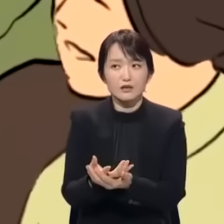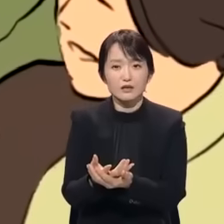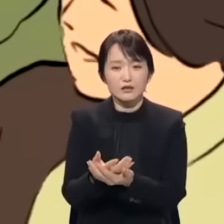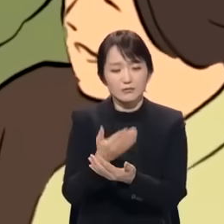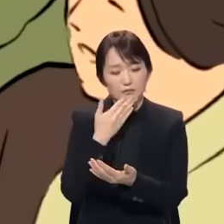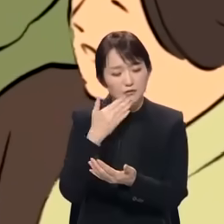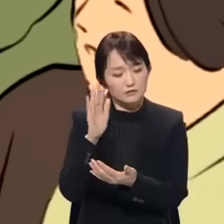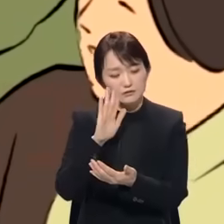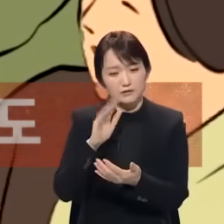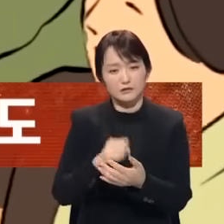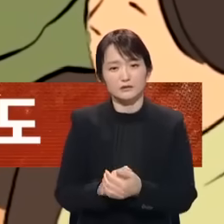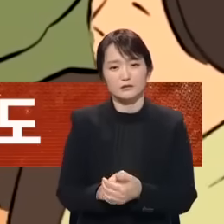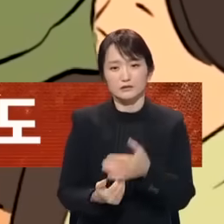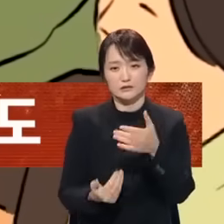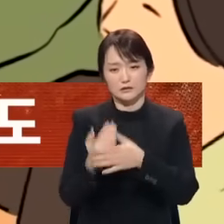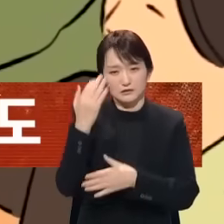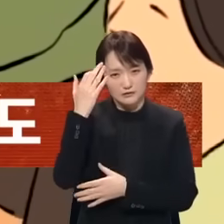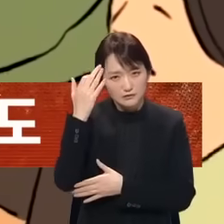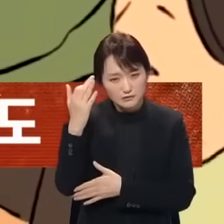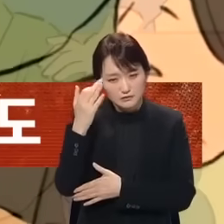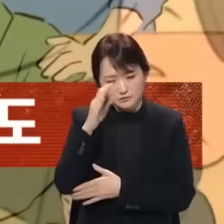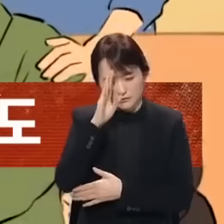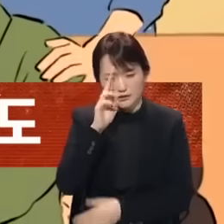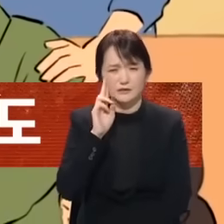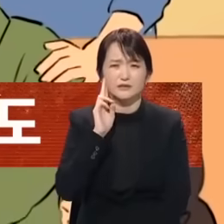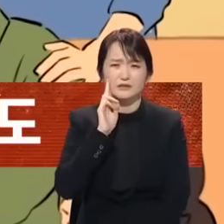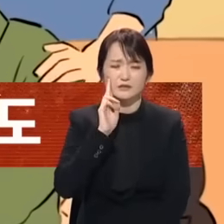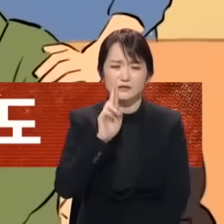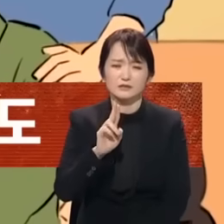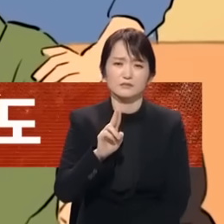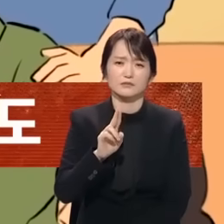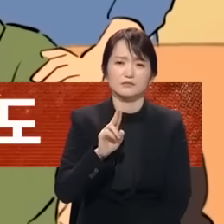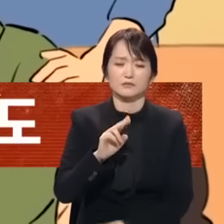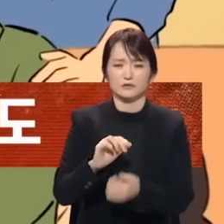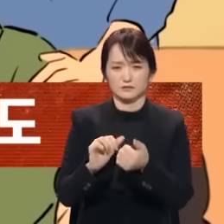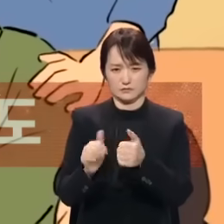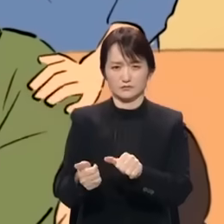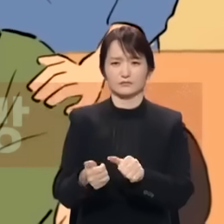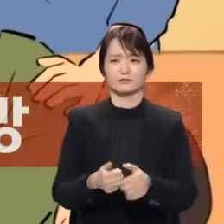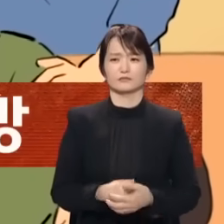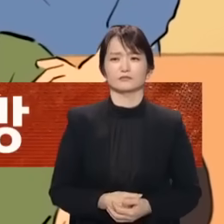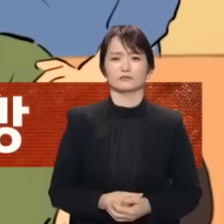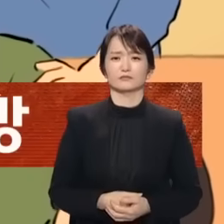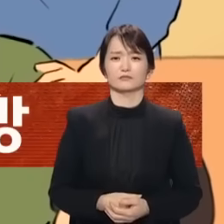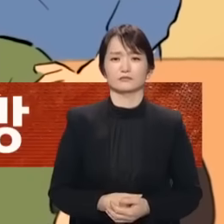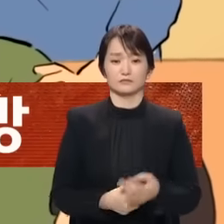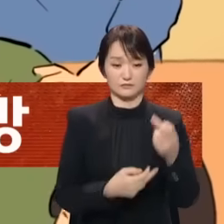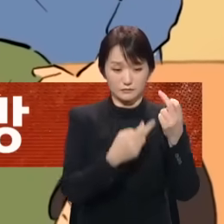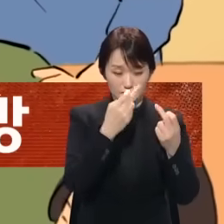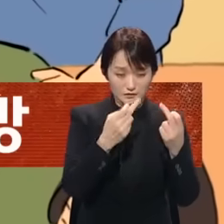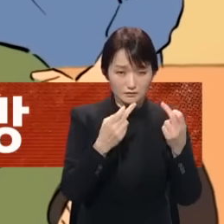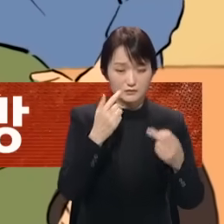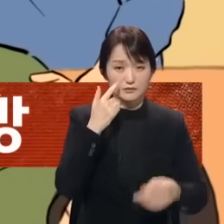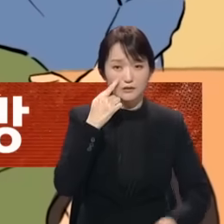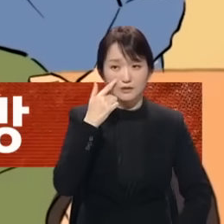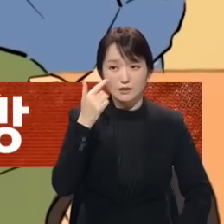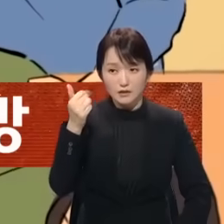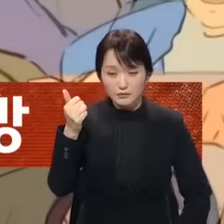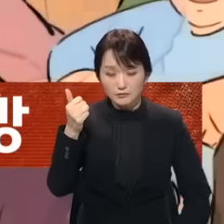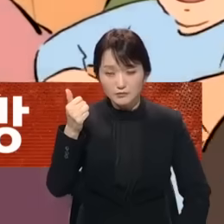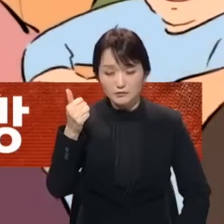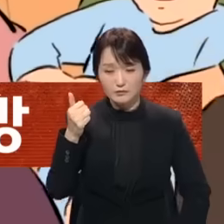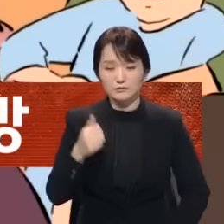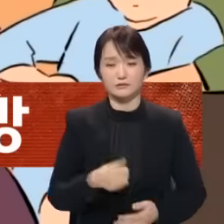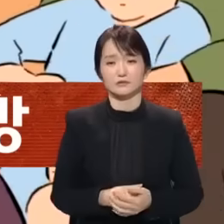전했고 사건 19일 만에 병세가 아주 급격히 악화돼서 사망했습니다 결국이 형제의 아버지는 이남 편 그리고 두